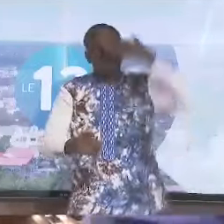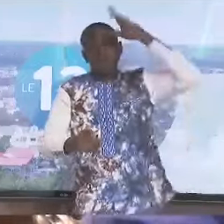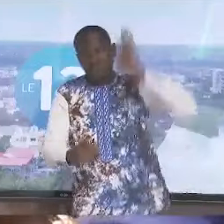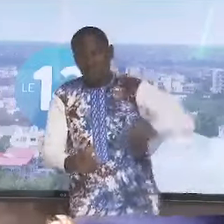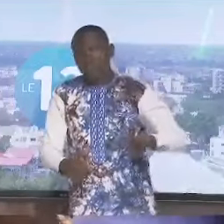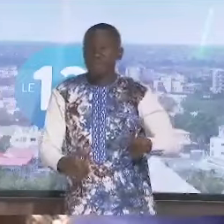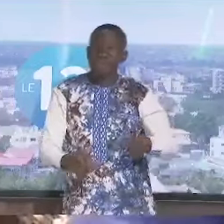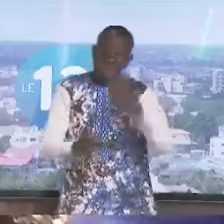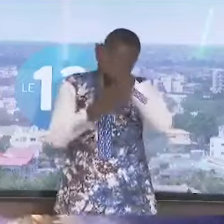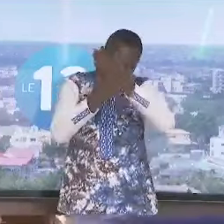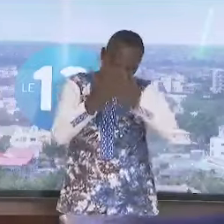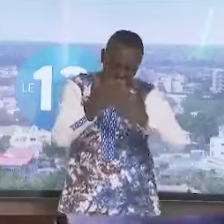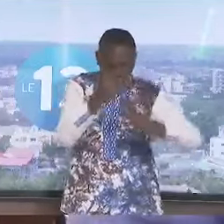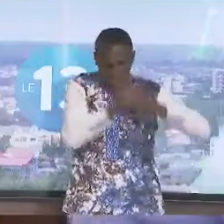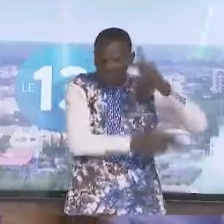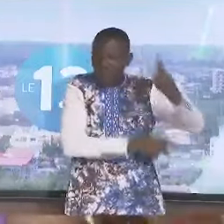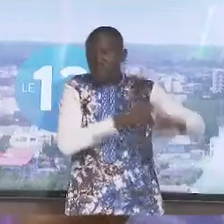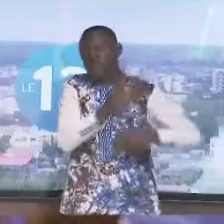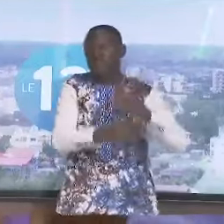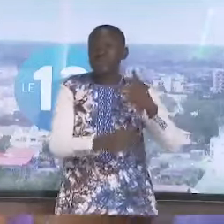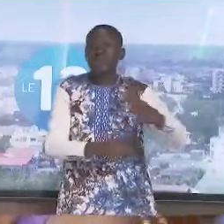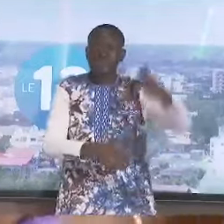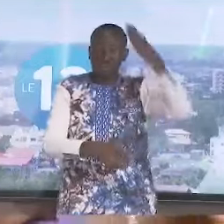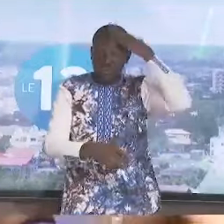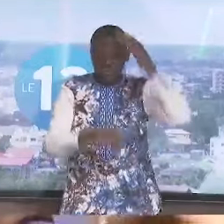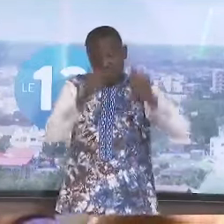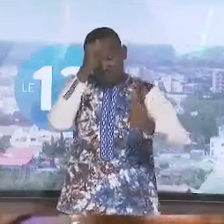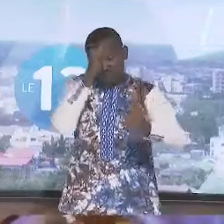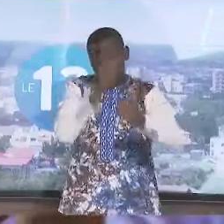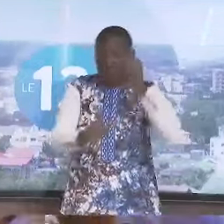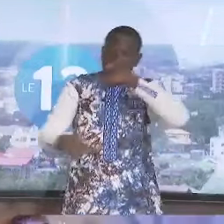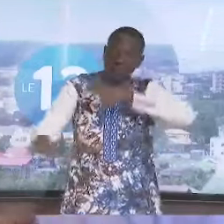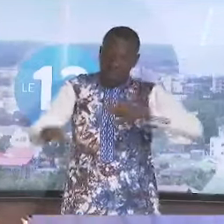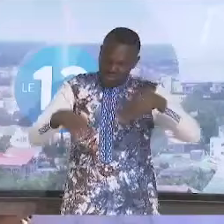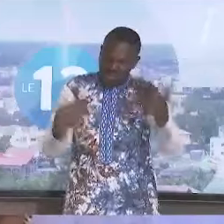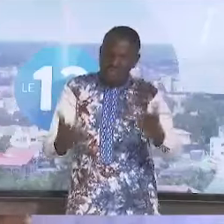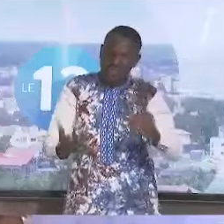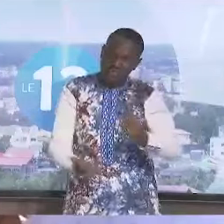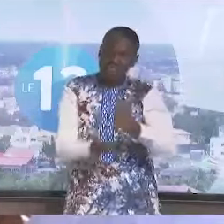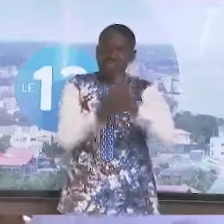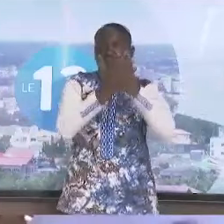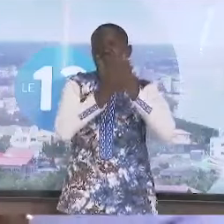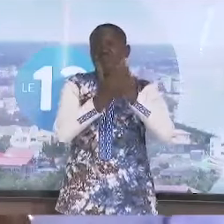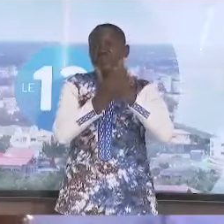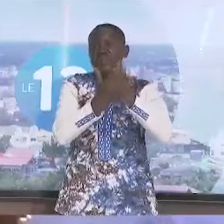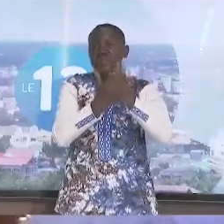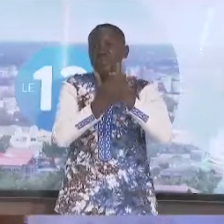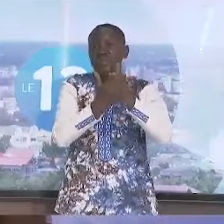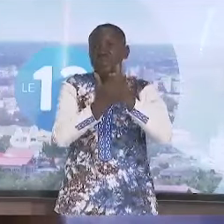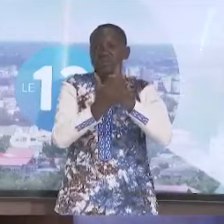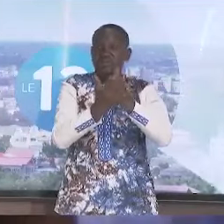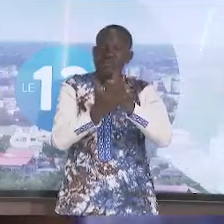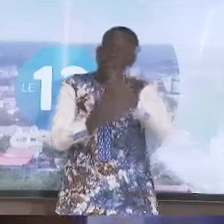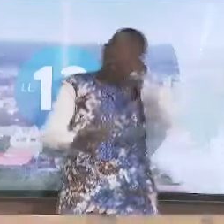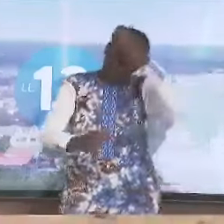la part des riverains. Nous ne savons plus que faire. Aidez-nous car ce n'est pas